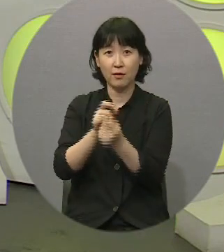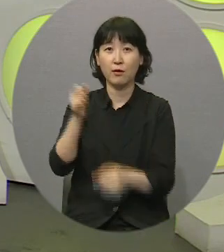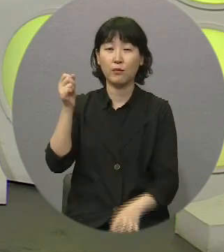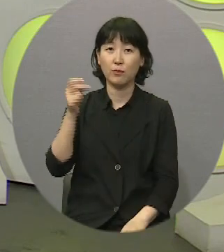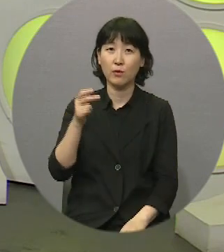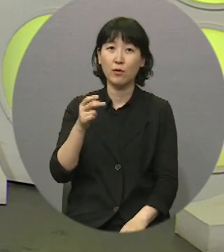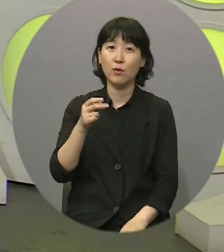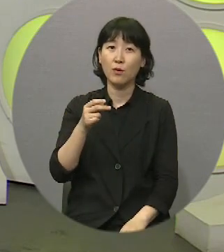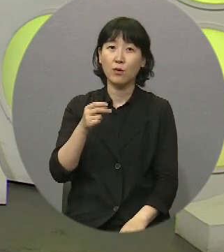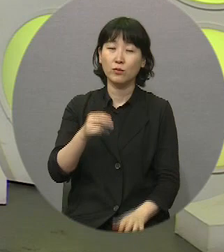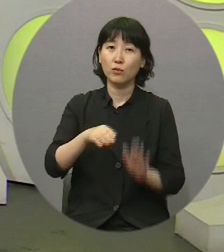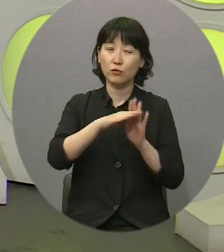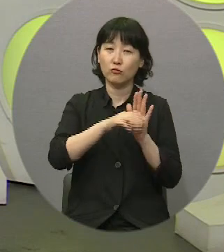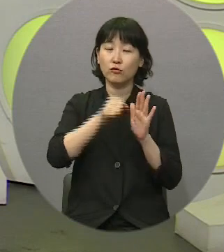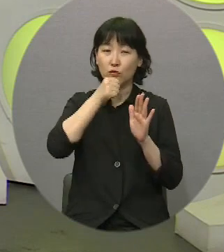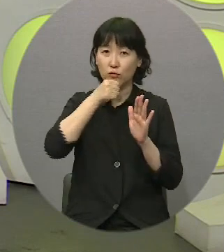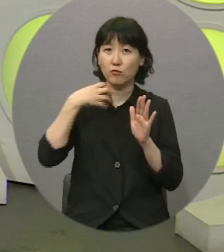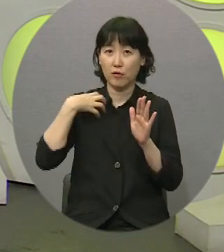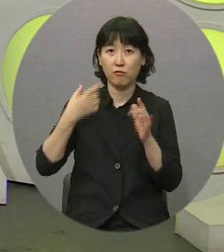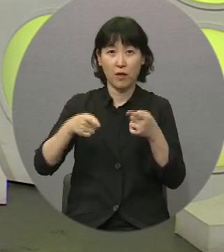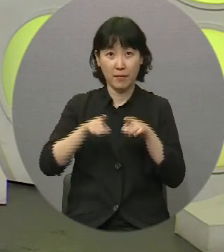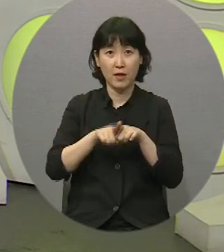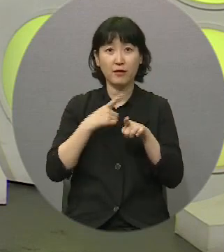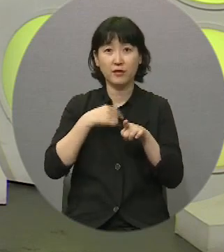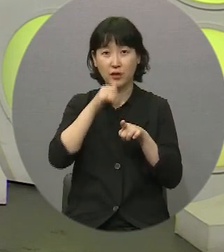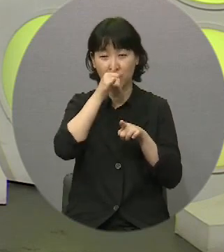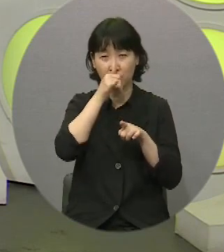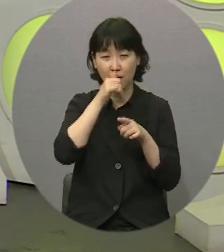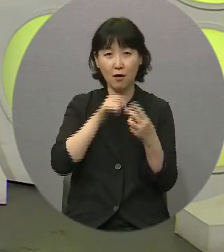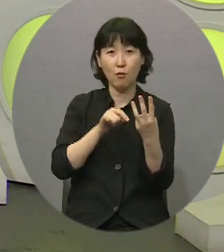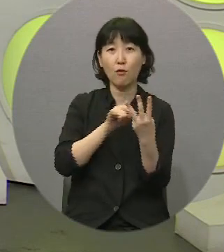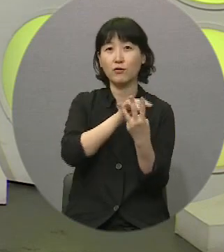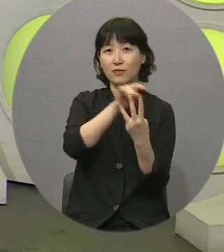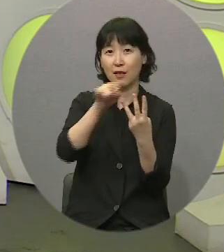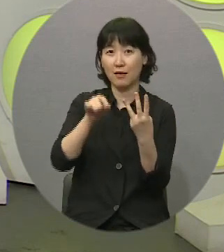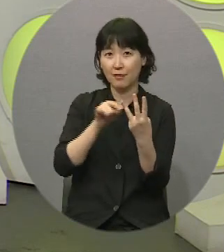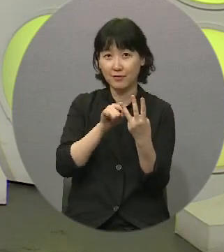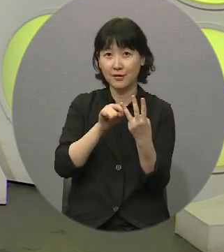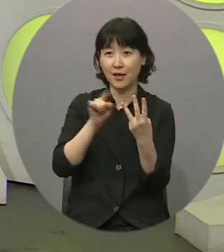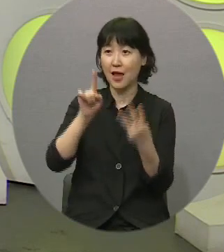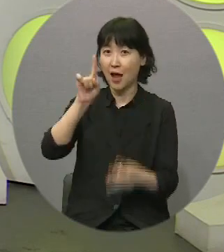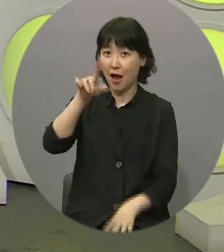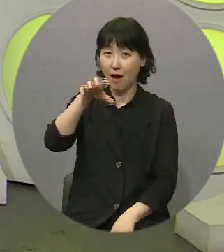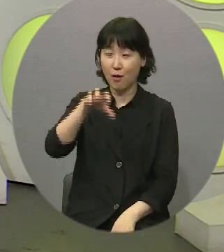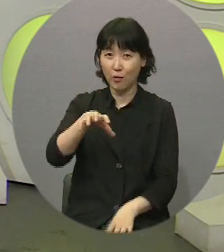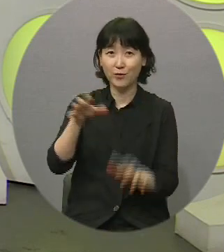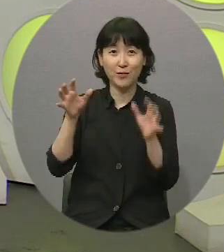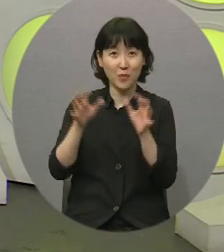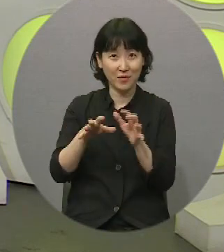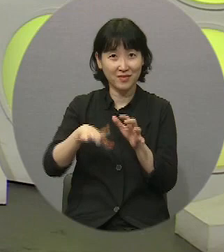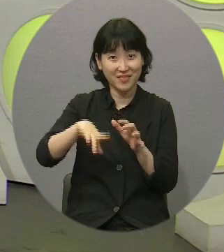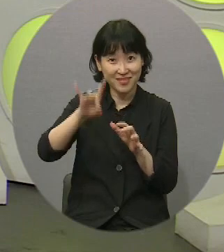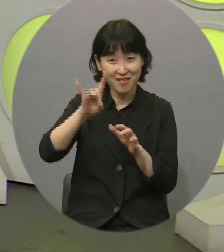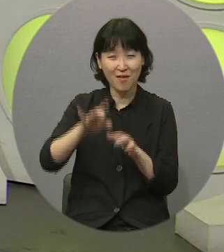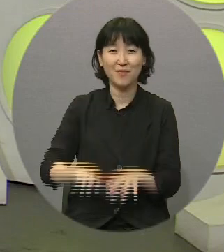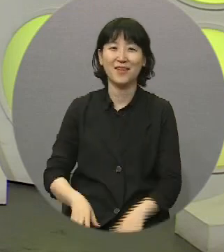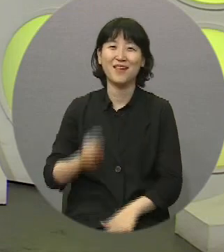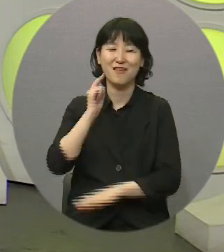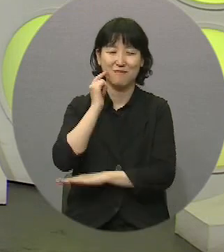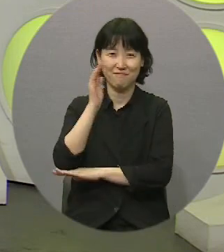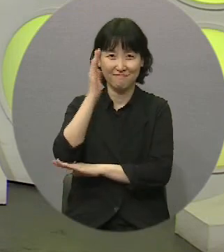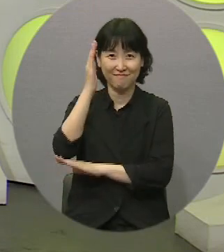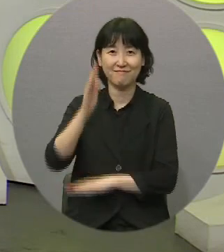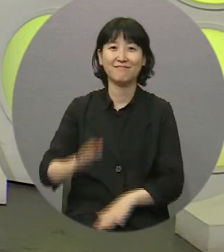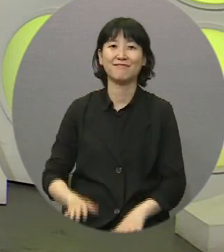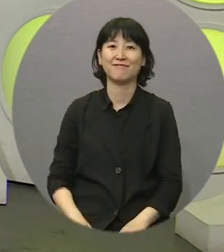많이 네, 진행도 해보고 했는데 네. 우리 조기철 씨랑 셋이 모인 건 처음이에요. 이렇게 네, 그러니까요. 영광입니다. 네. 저희